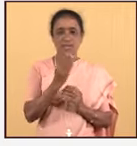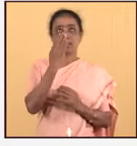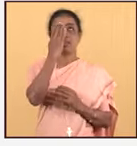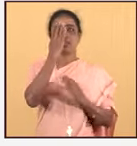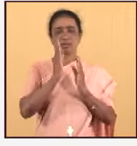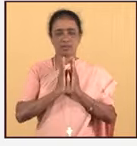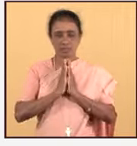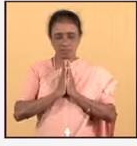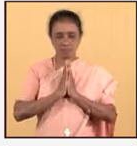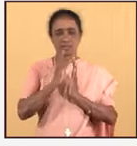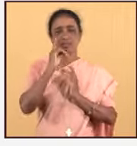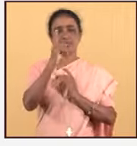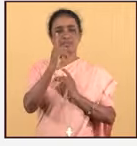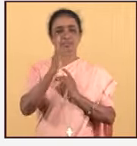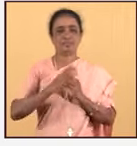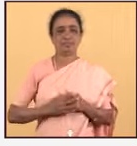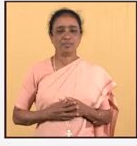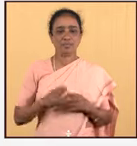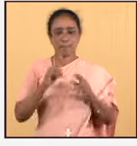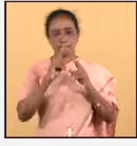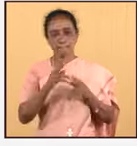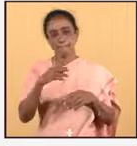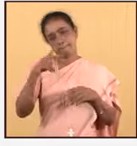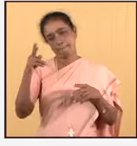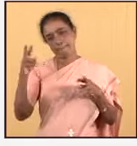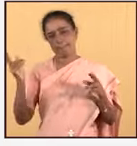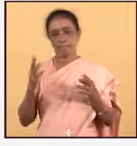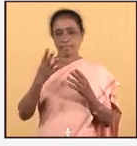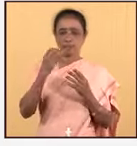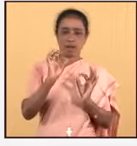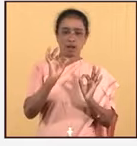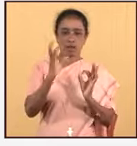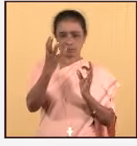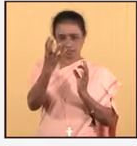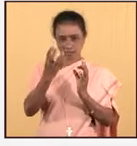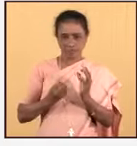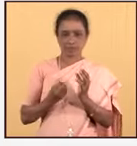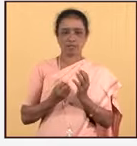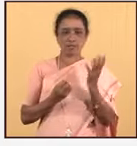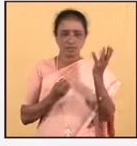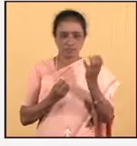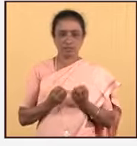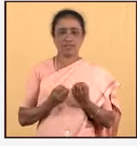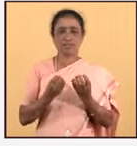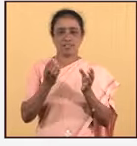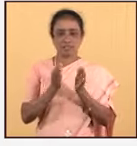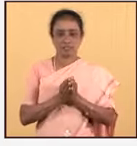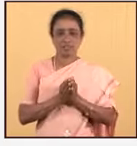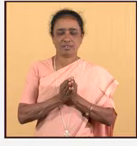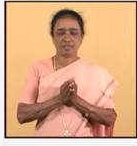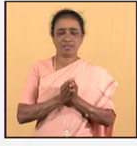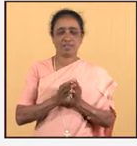என்னது, தெய்வீக நம்பிக்கை. தெய்வீக நம்பிக்கை அப்படின்னா பிற மதத்தில் உள்ள கருத்துக்களை அந்த